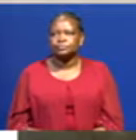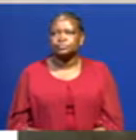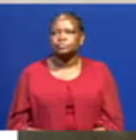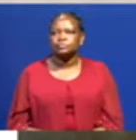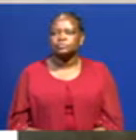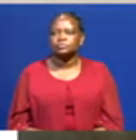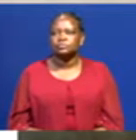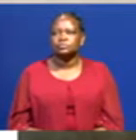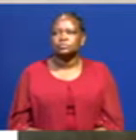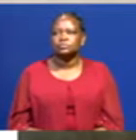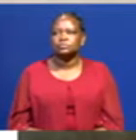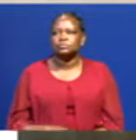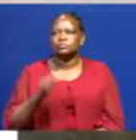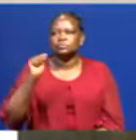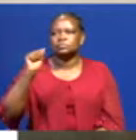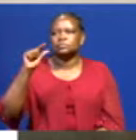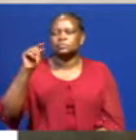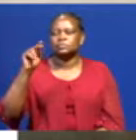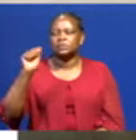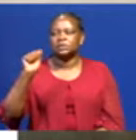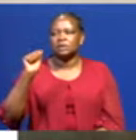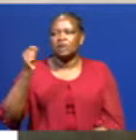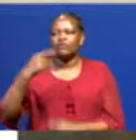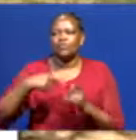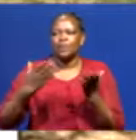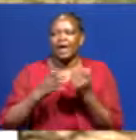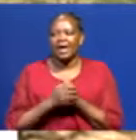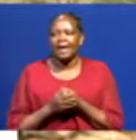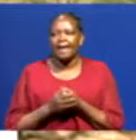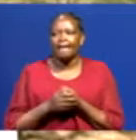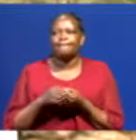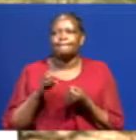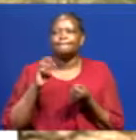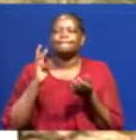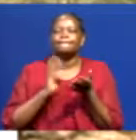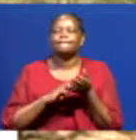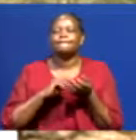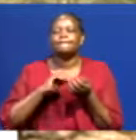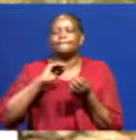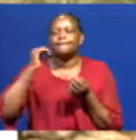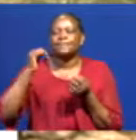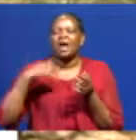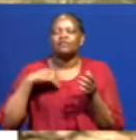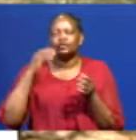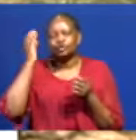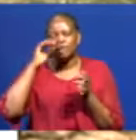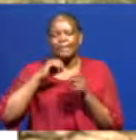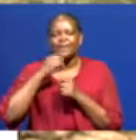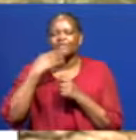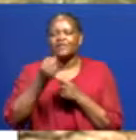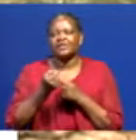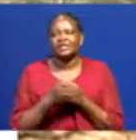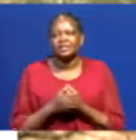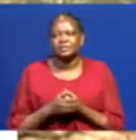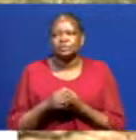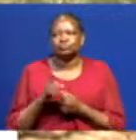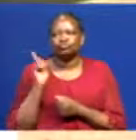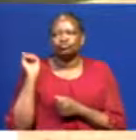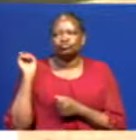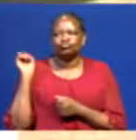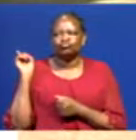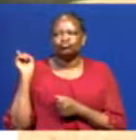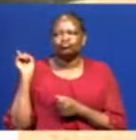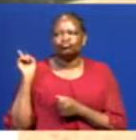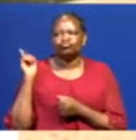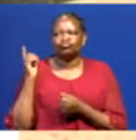Shule ya msingi ya Agenga katika wadi ya kaskazini ya kaunti ya Migori ina idadi ya wanafunzi 500. Shule hii ni